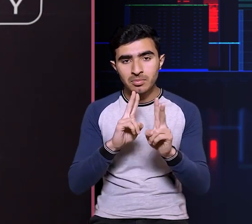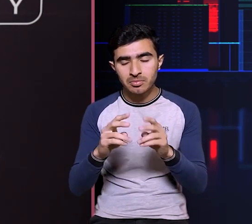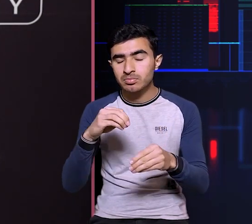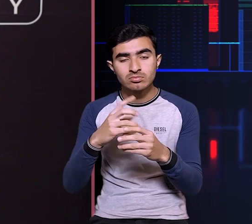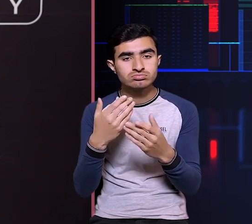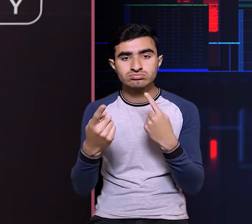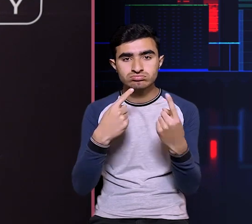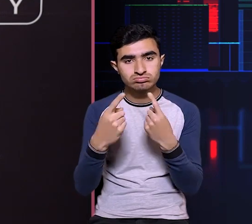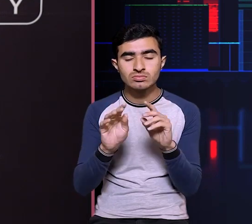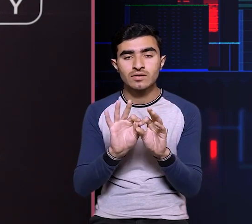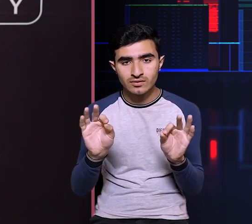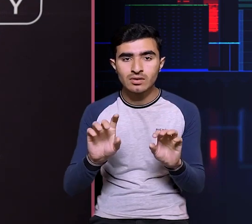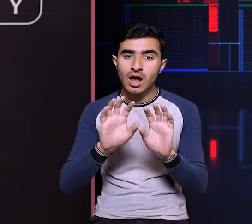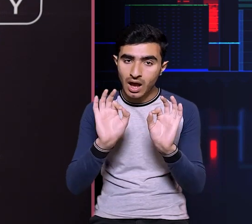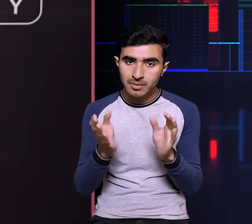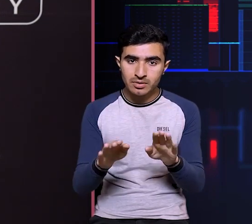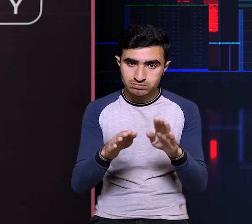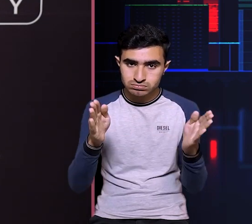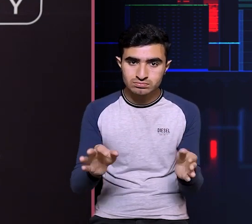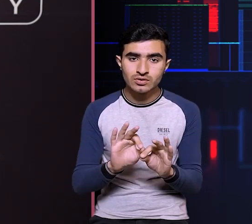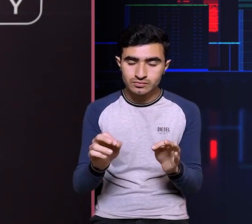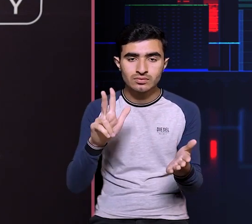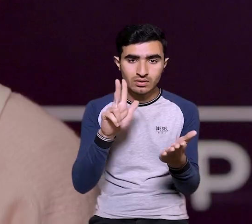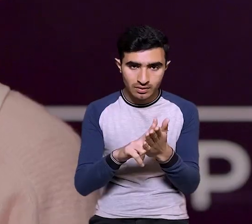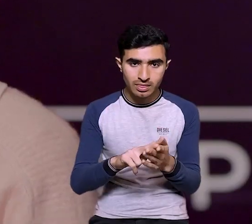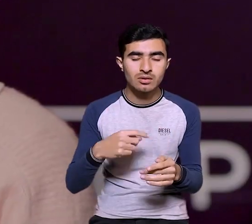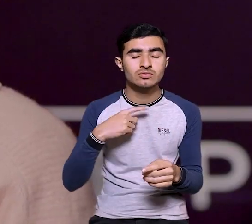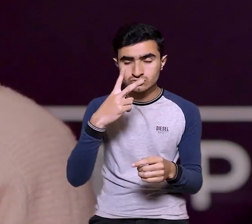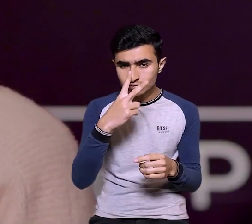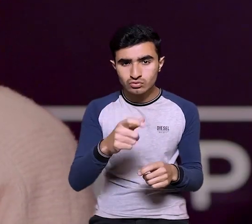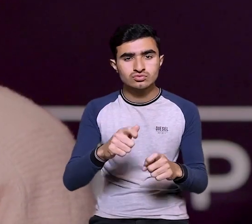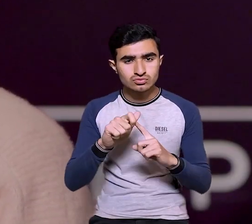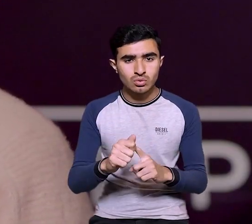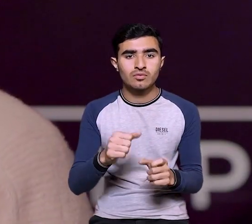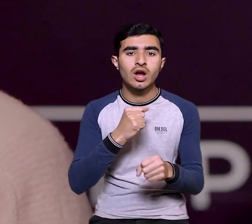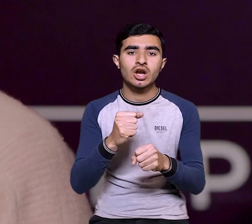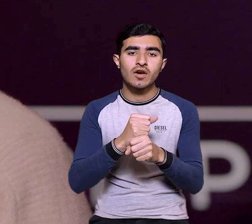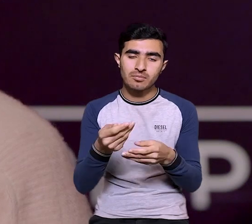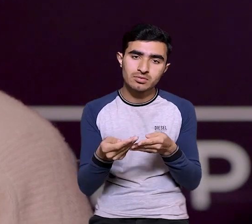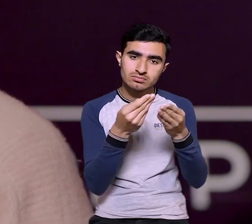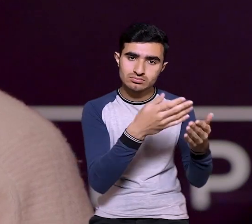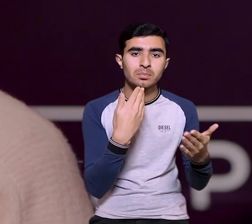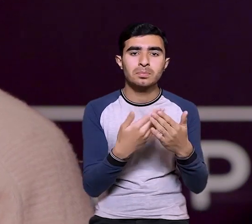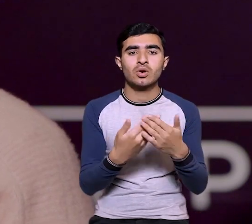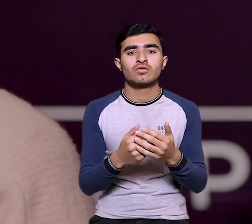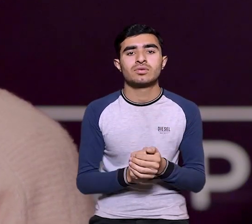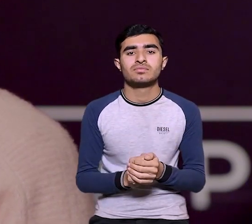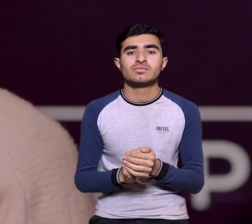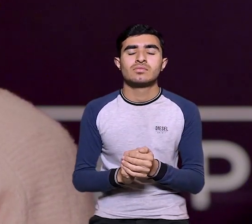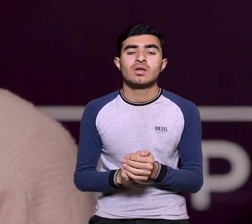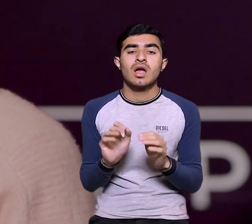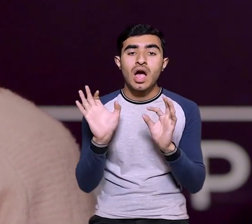हैं and then we are sure that the गवर्नमेंट को पहुंचता है। अब हम ये इस तरफ आ रहे हैं कि हम ख़वातीन